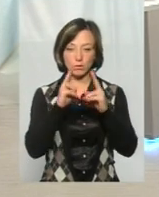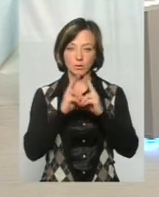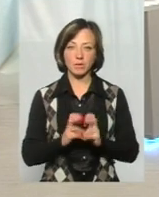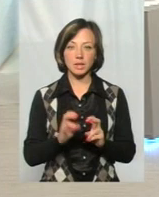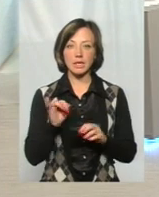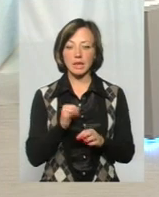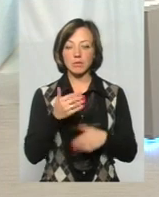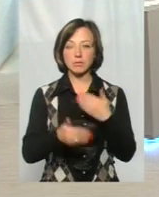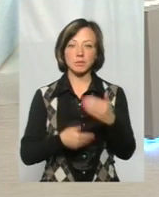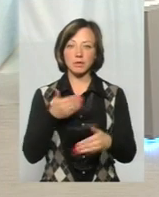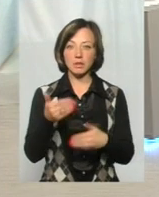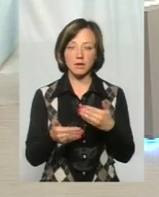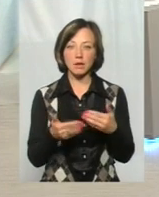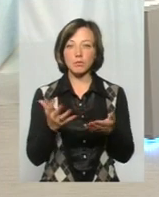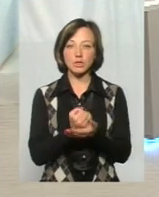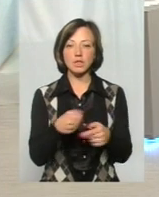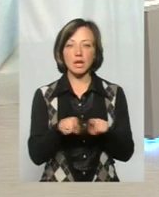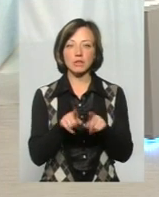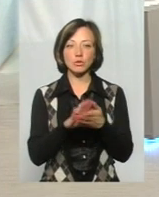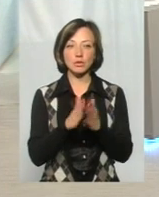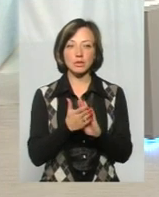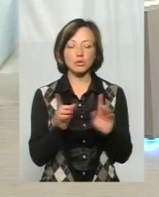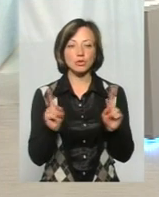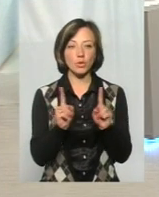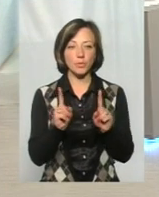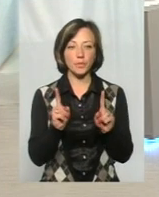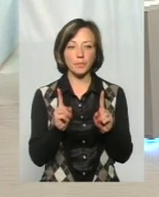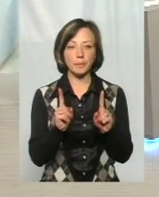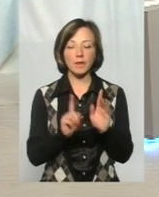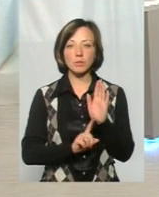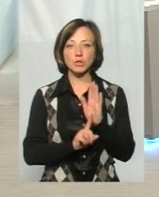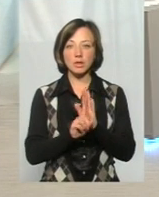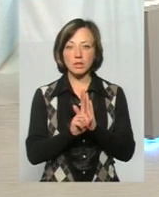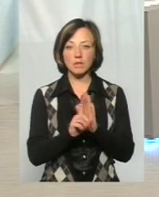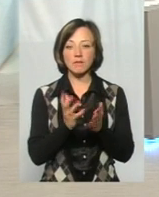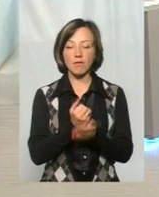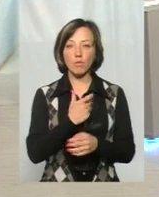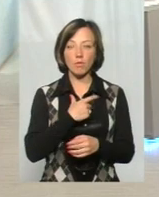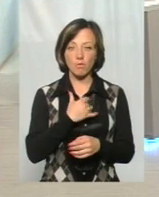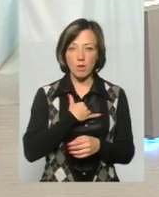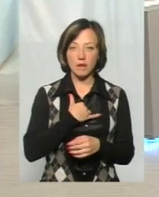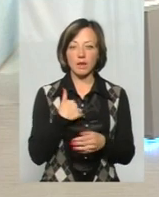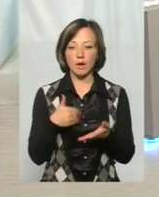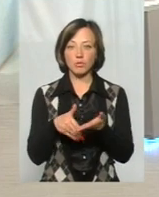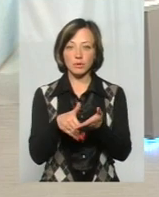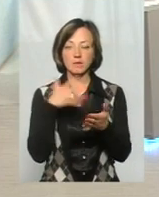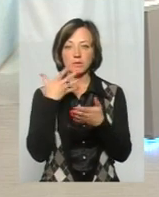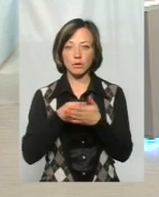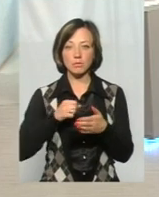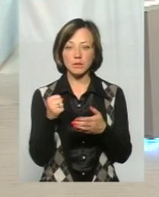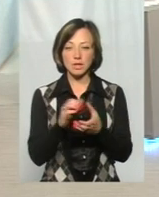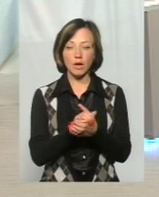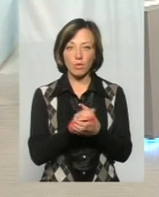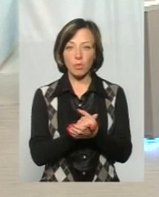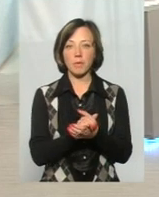розібратися. Потім вийшла така ситуація, що почалося вдаватися в мене, я допоміг своїм